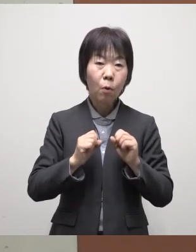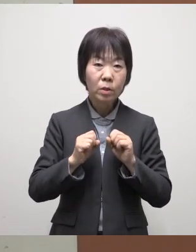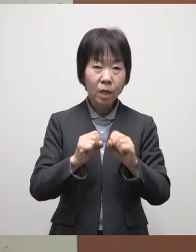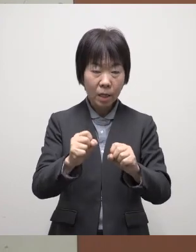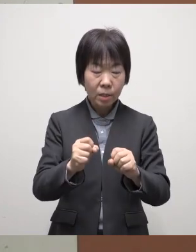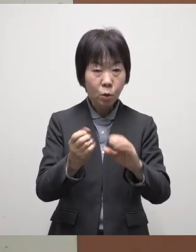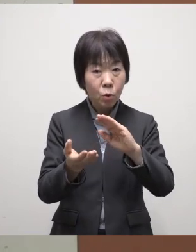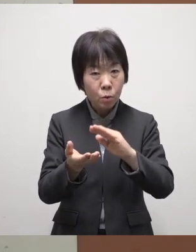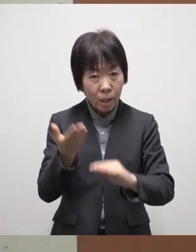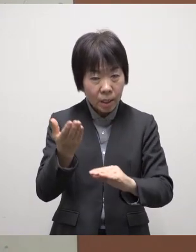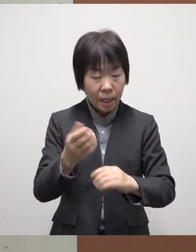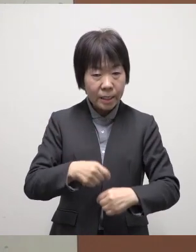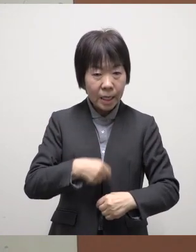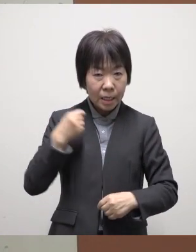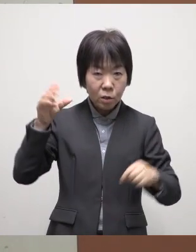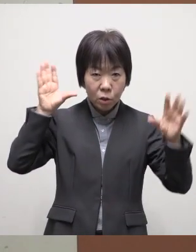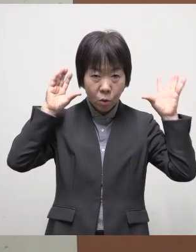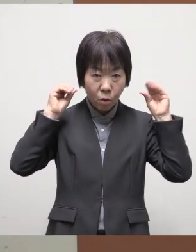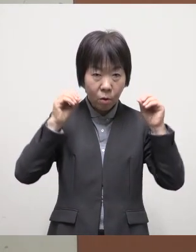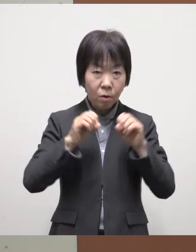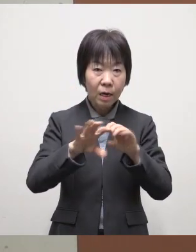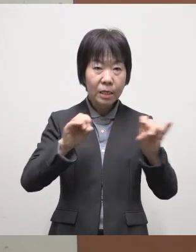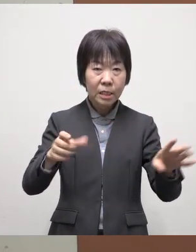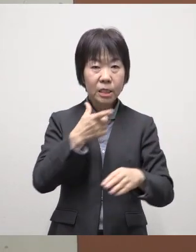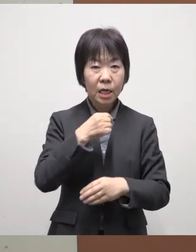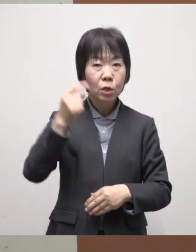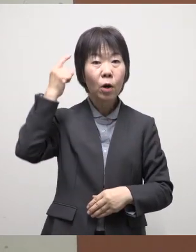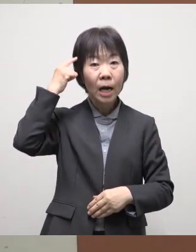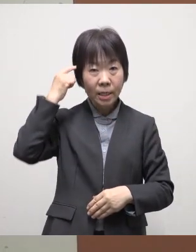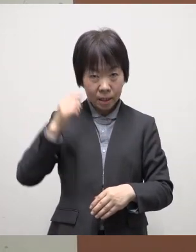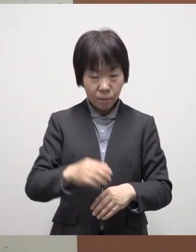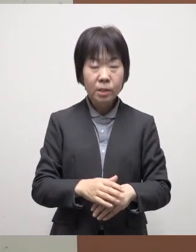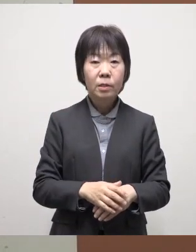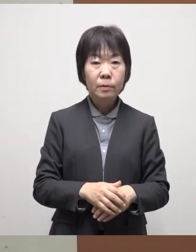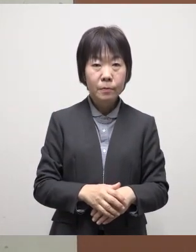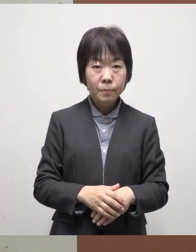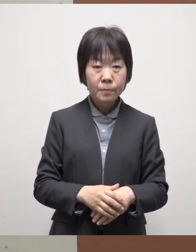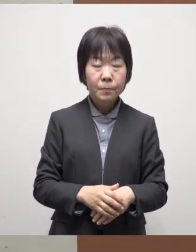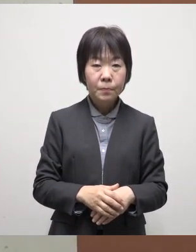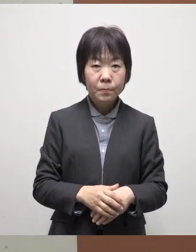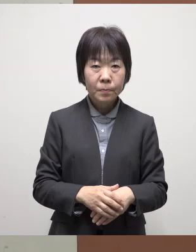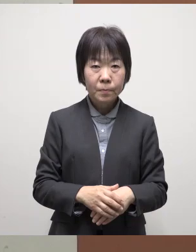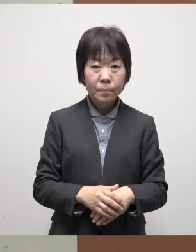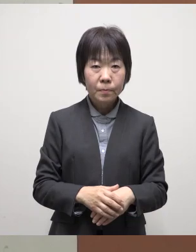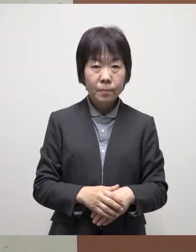その上で正確な情報を発信していきたいと考えております